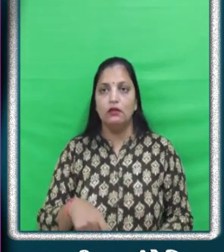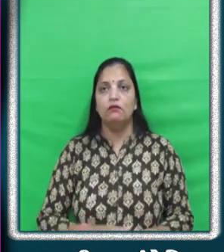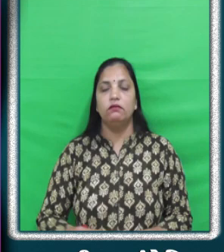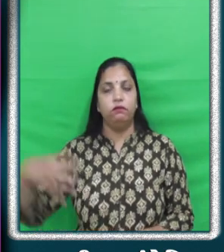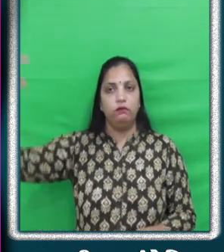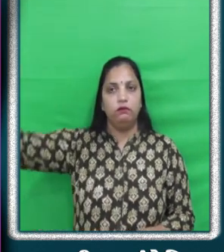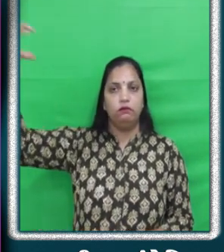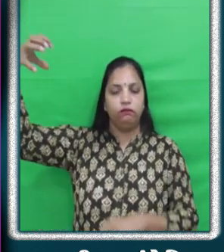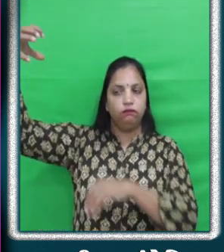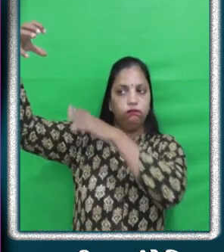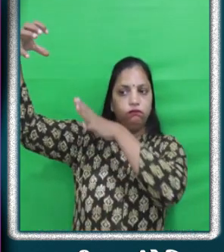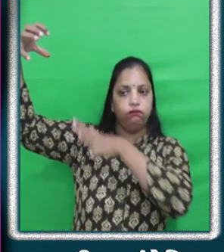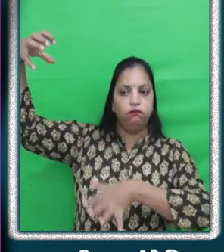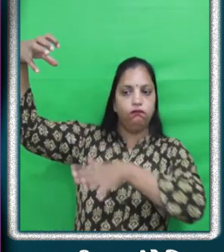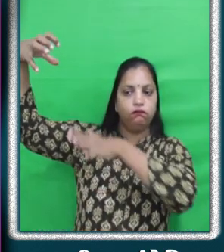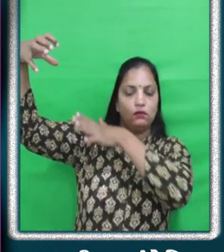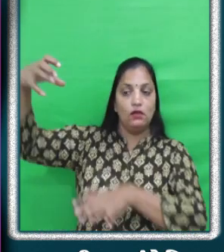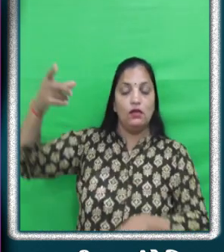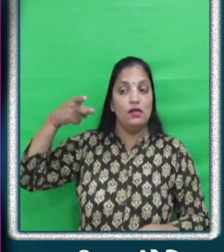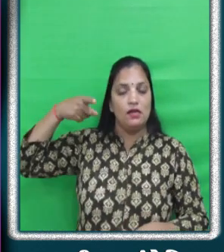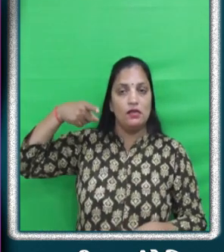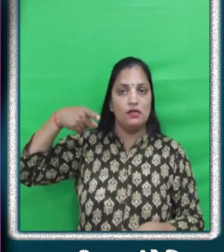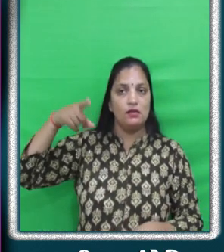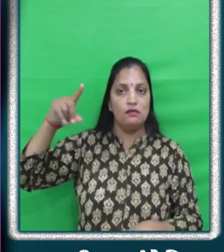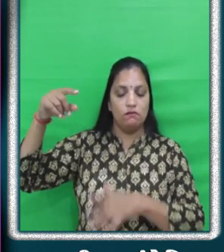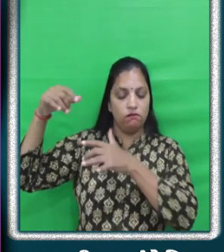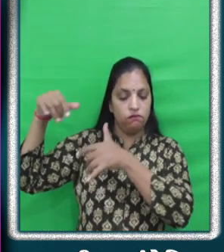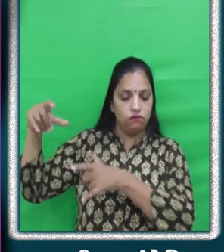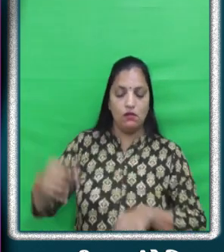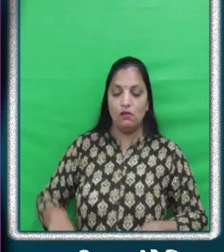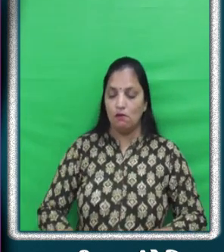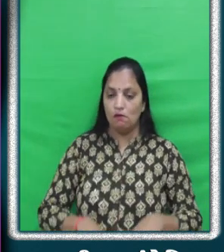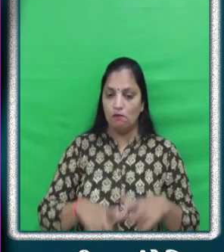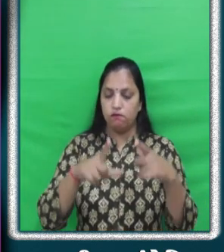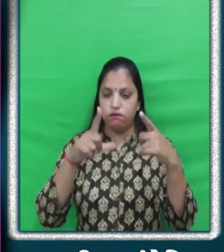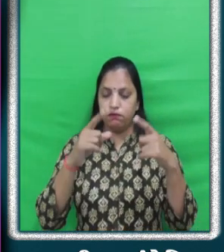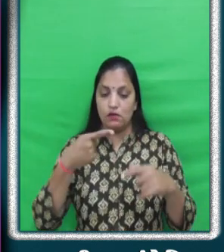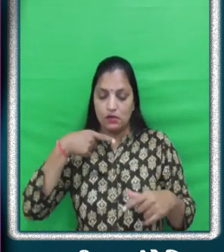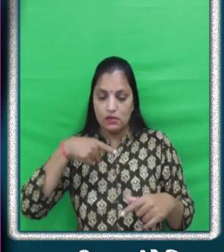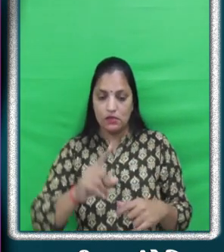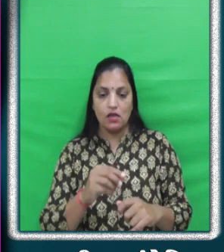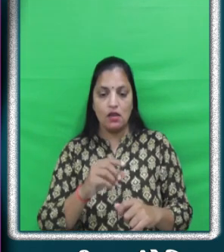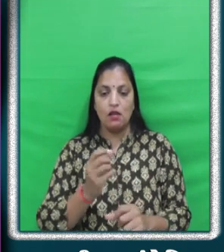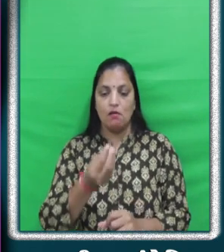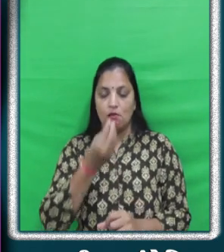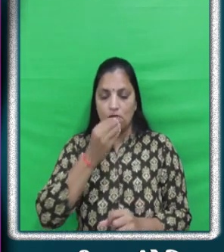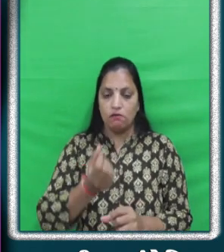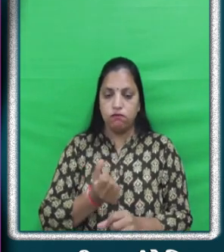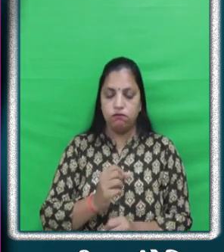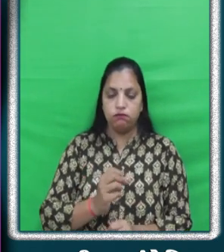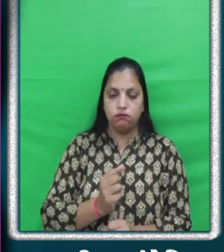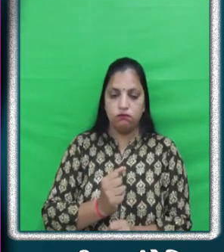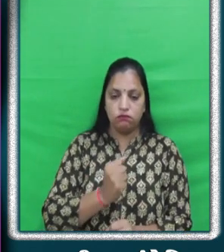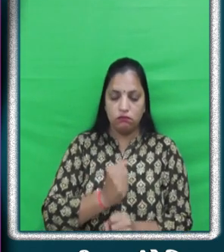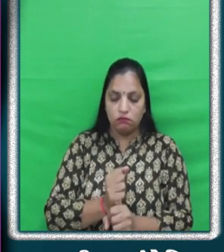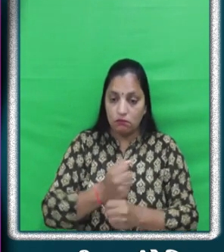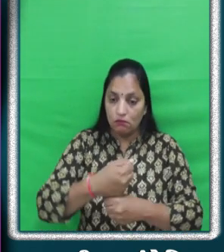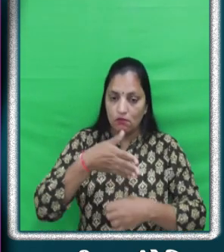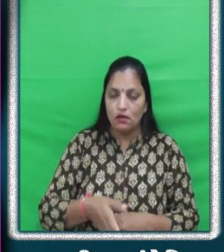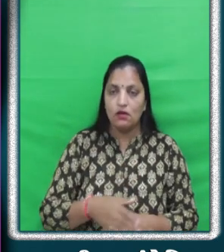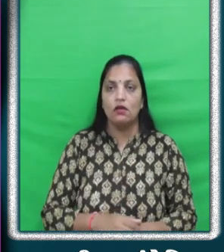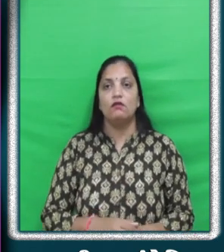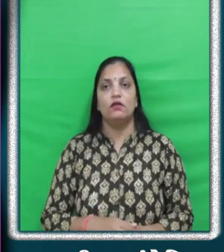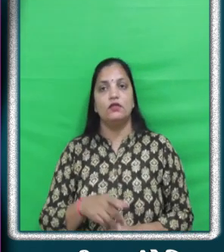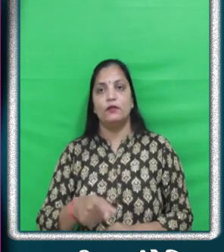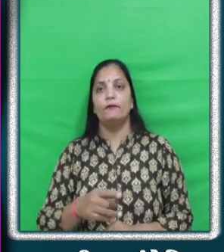એ સૂર્યપ્રકાશની મદદથી શું કરે છે, પોતાનો ખોરાક બનાવે છે. કે વનસ્પતિ જે છે પ્રકાશ સંશ્લેષણ દરમિયાન શું